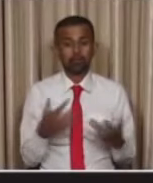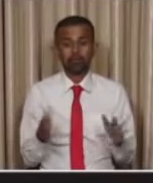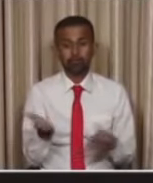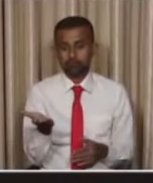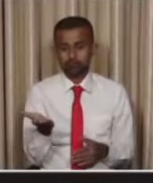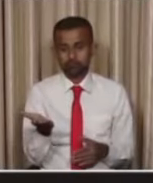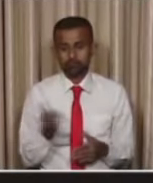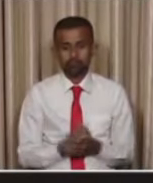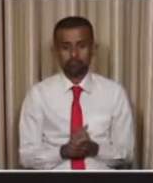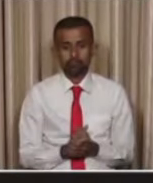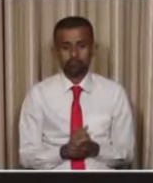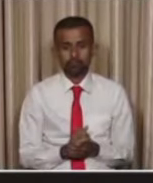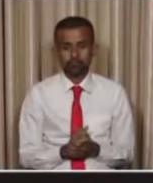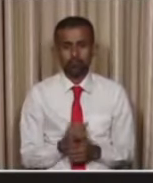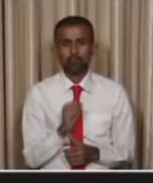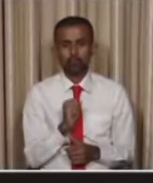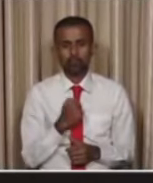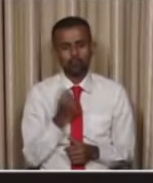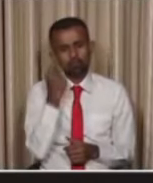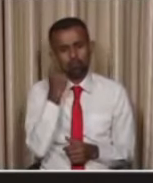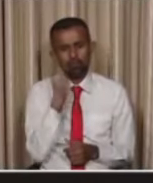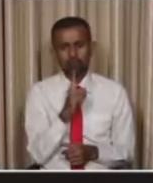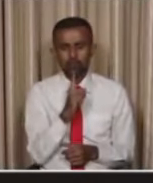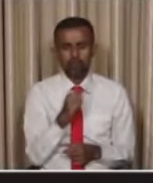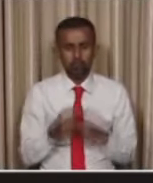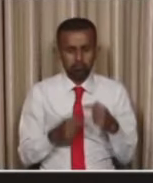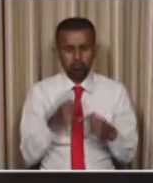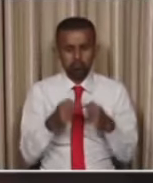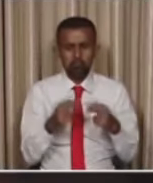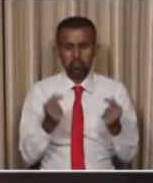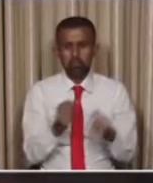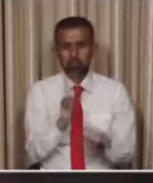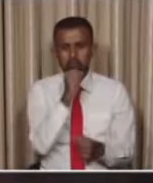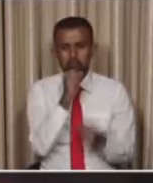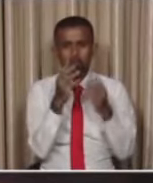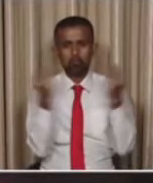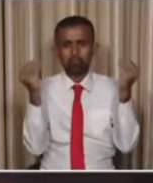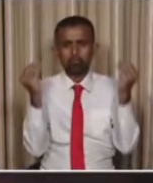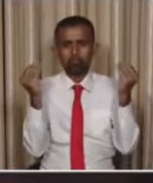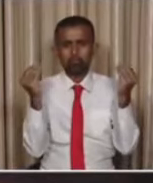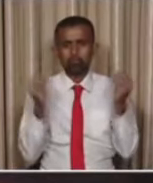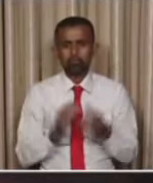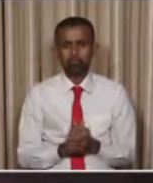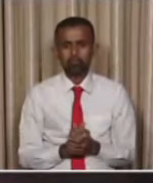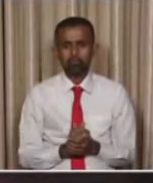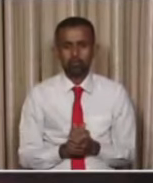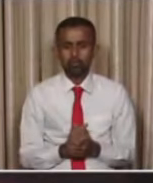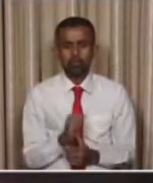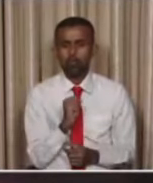ගරු නියෝජ කතානායකතුමනි, කොහොමද මම අදහස් ඉදිරිපත් කරගෙන යනකොට එක පාරට මයික් එක ඔෆ් කරන්න? එහෙම